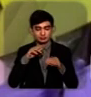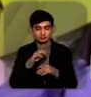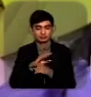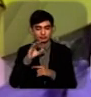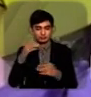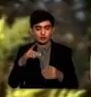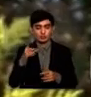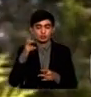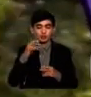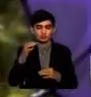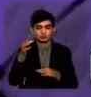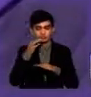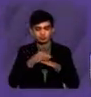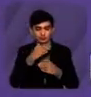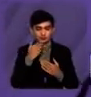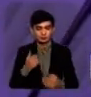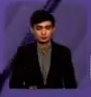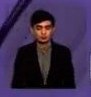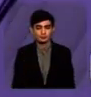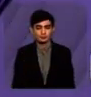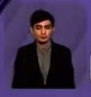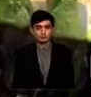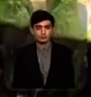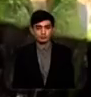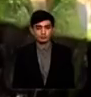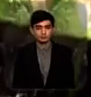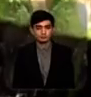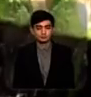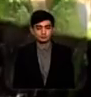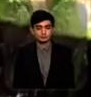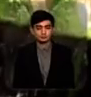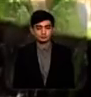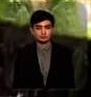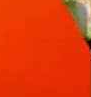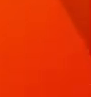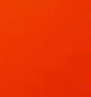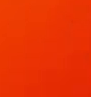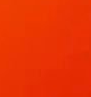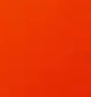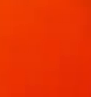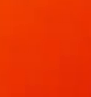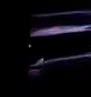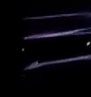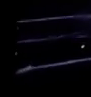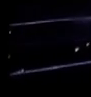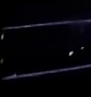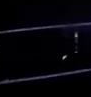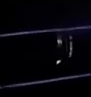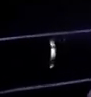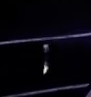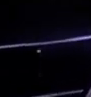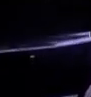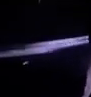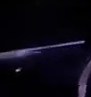от комментариев воздержались. Бахром Абдуллаев, Виталий Зайнтинов, Информбюро Шымкент. Будьте в курсе